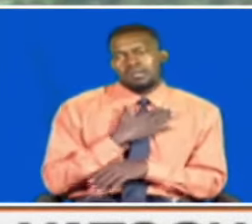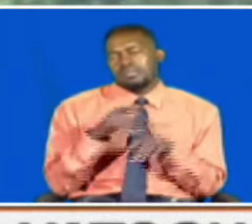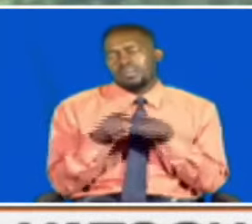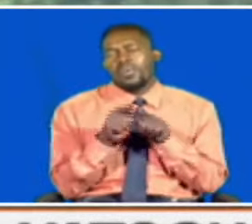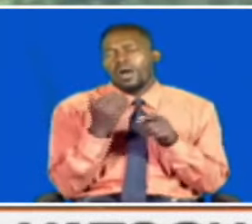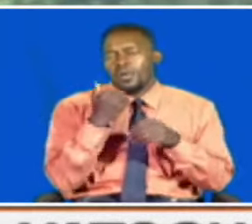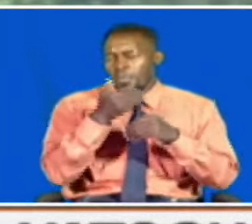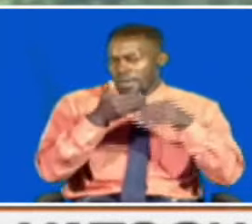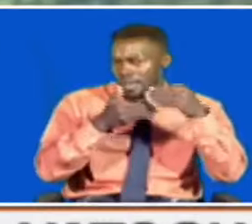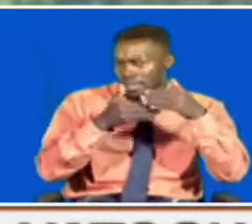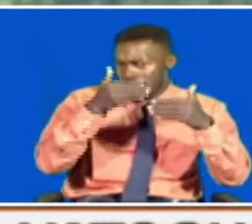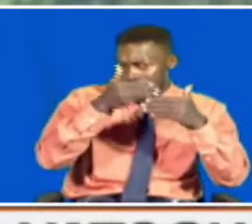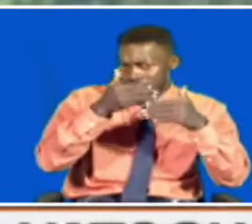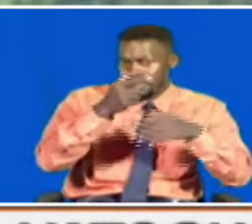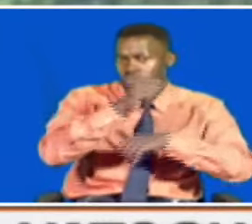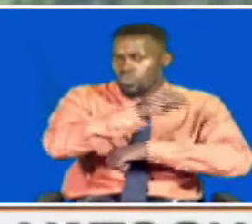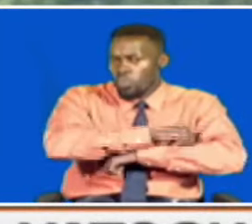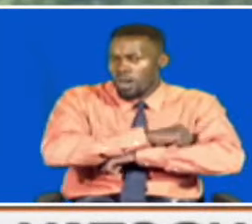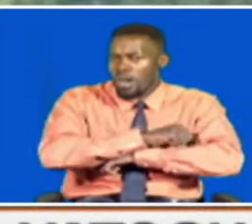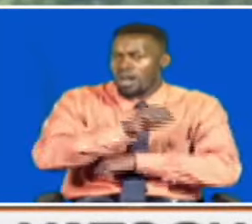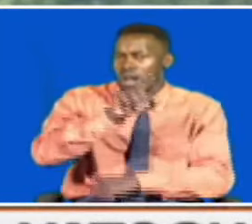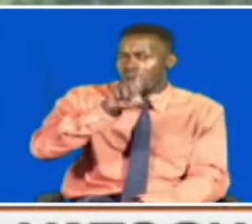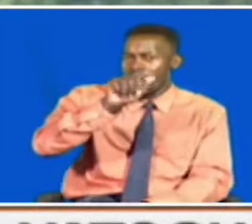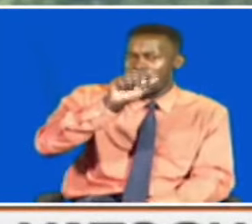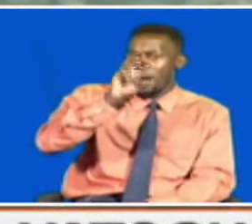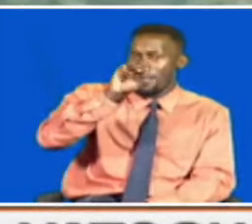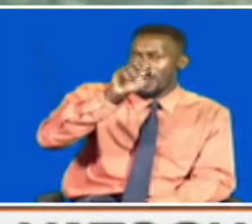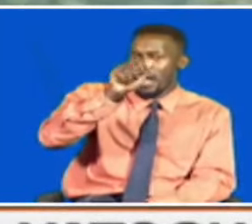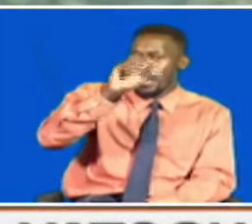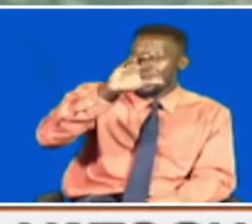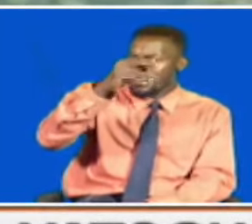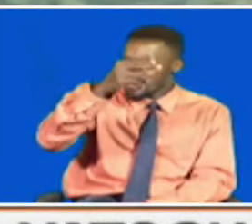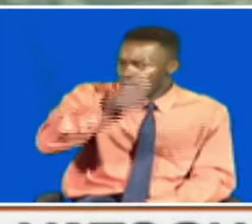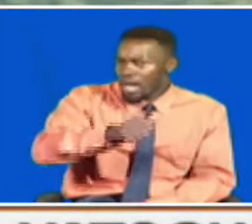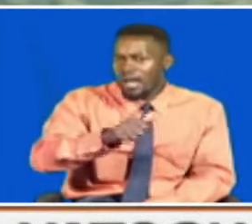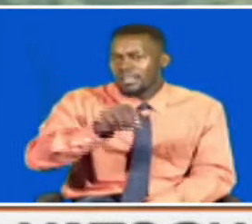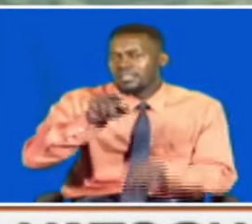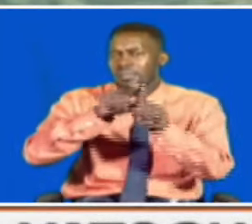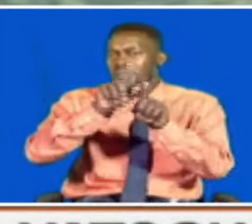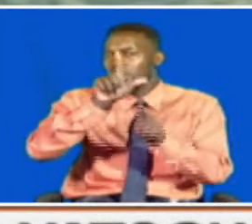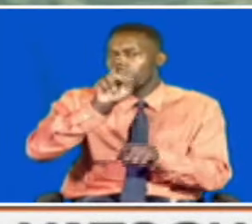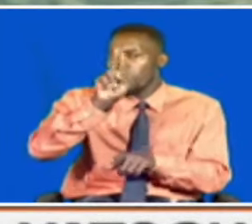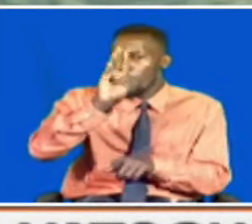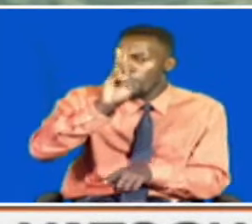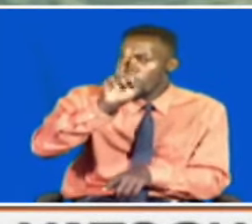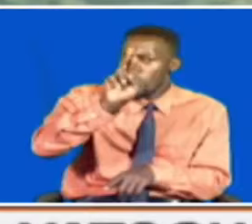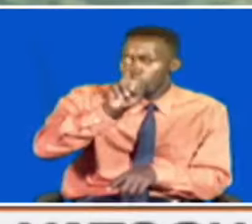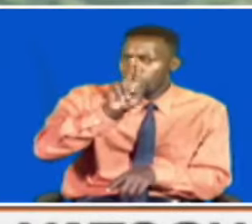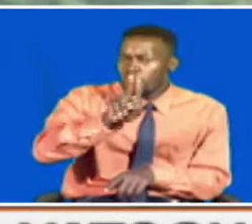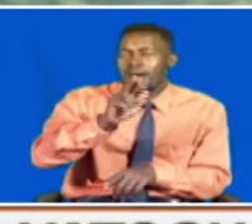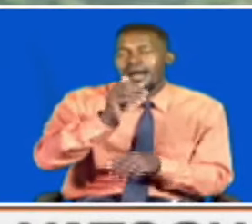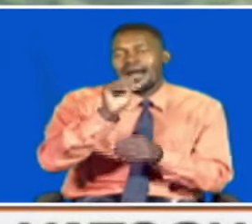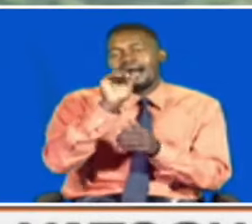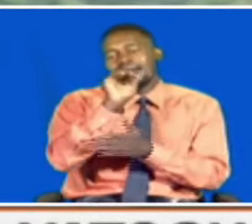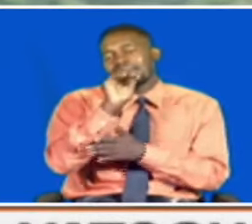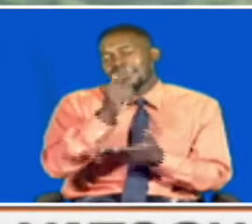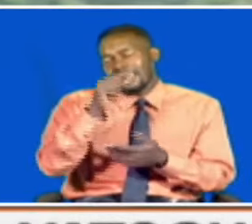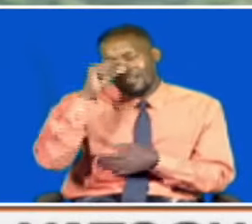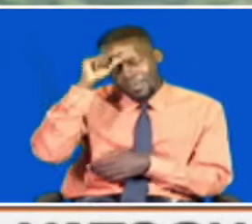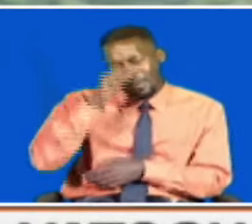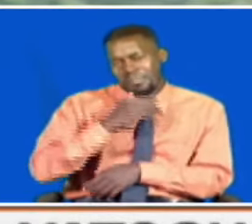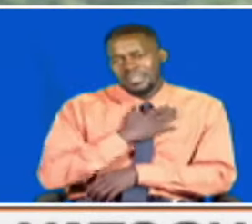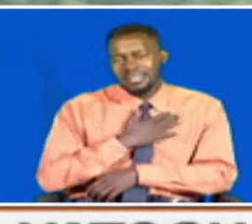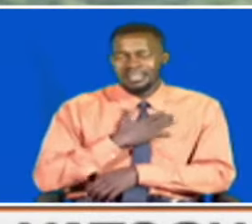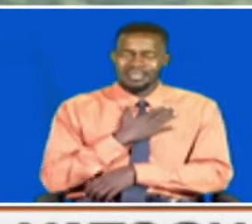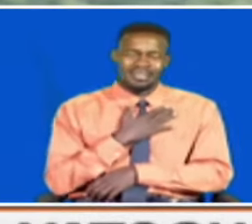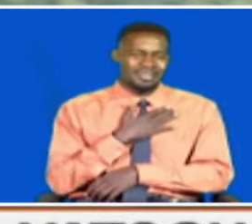Ngelecha, ya Loromoru, ya Ramacha, ya Baratalu. Tunauliza serikali awachane na mashamba yetu. Watu nataka kurudi kwa